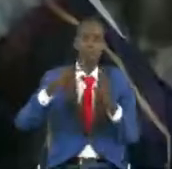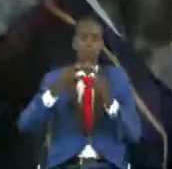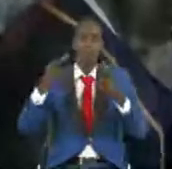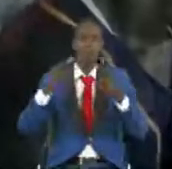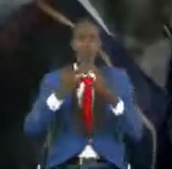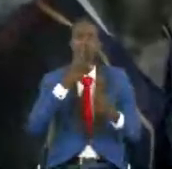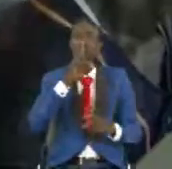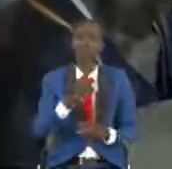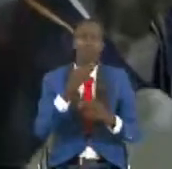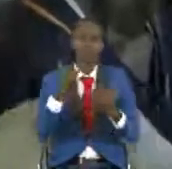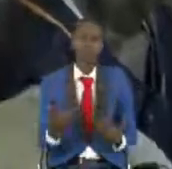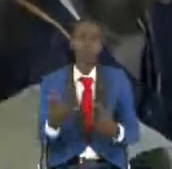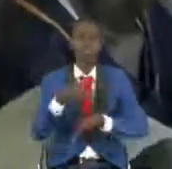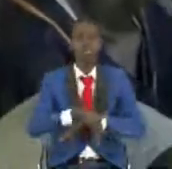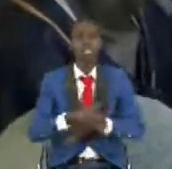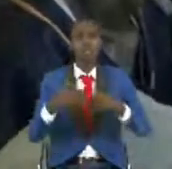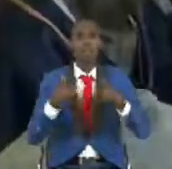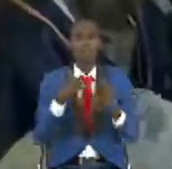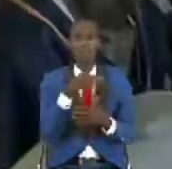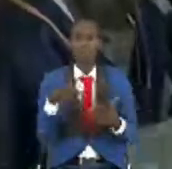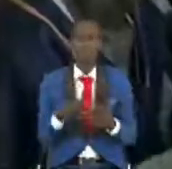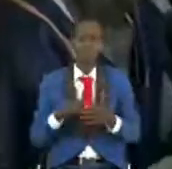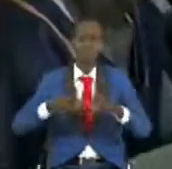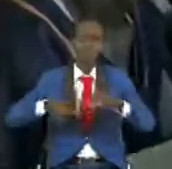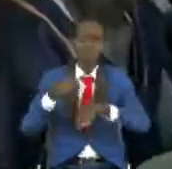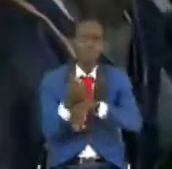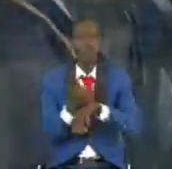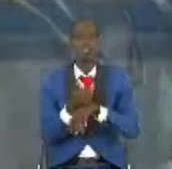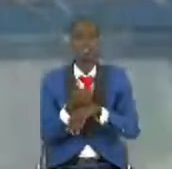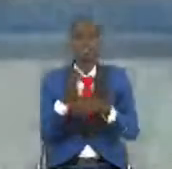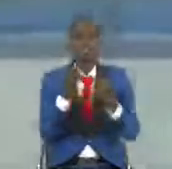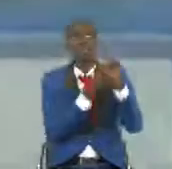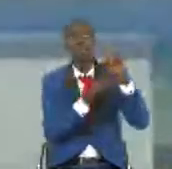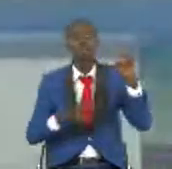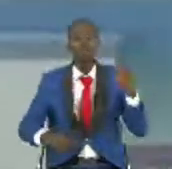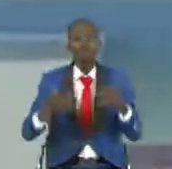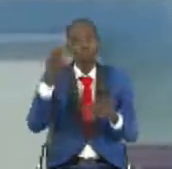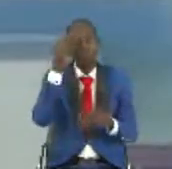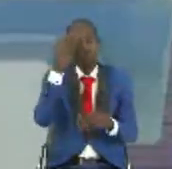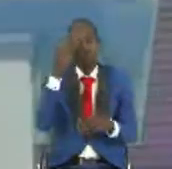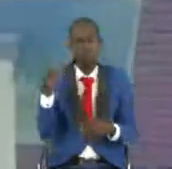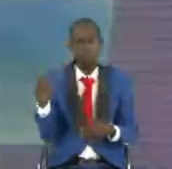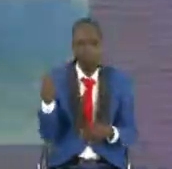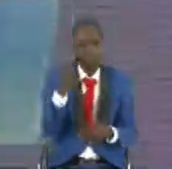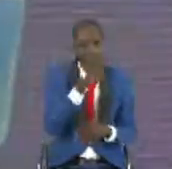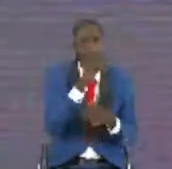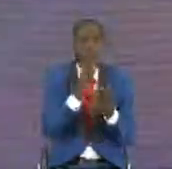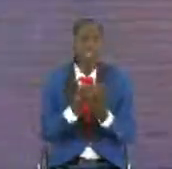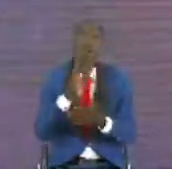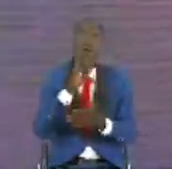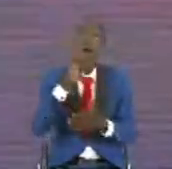soir. Avec ses paroles qui lui servent de sceau, le Seigneur connaît ceux qui lui